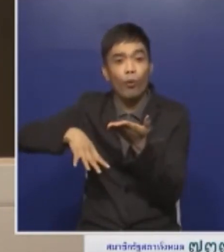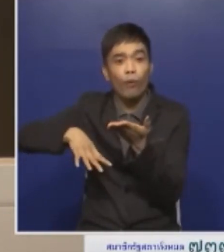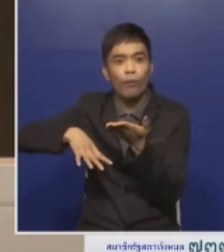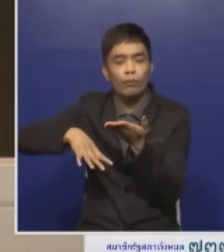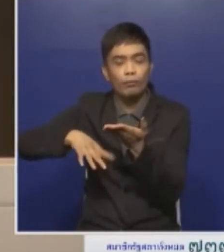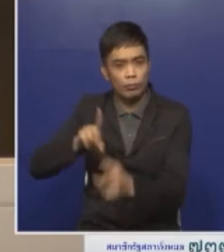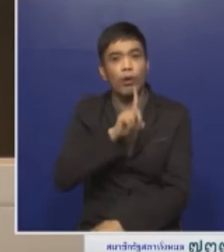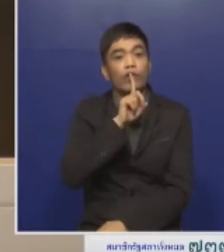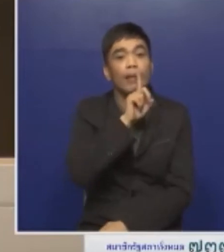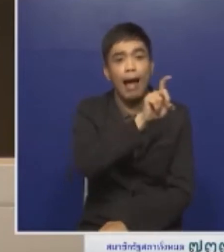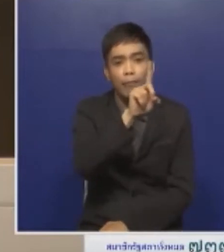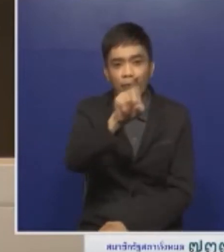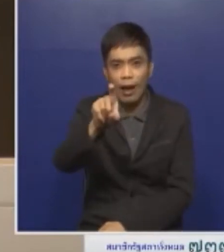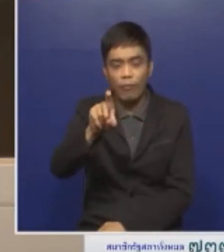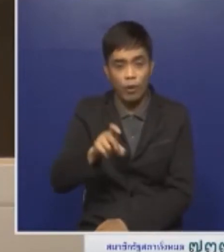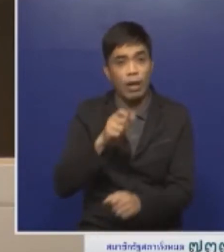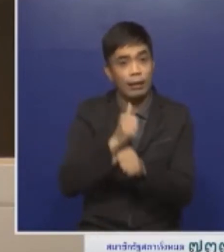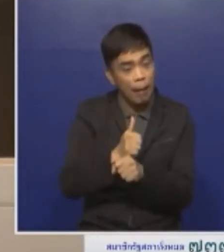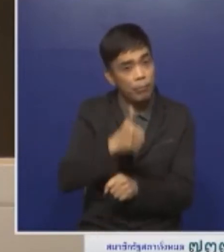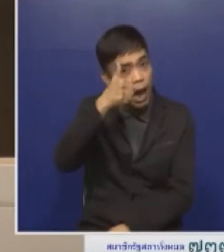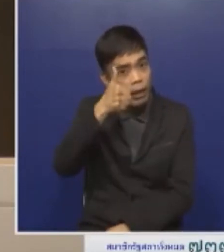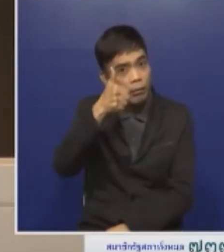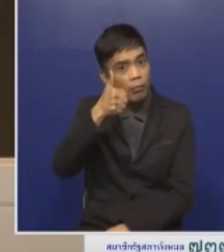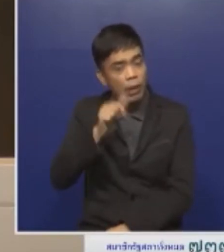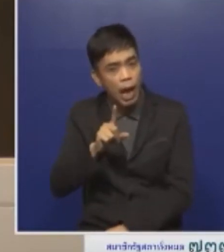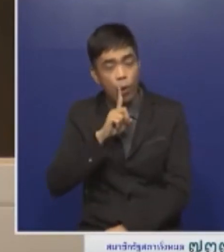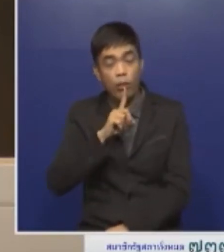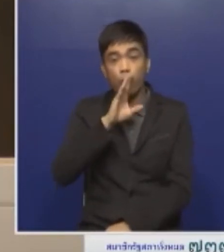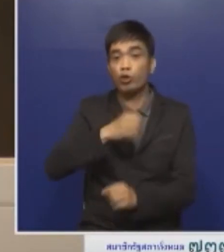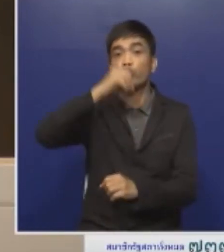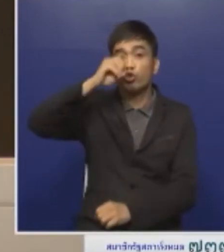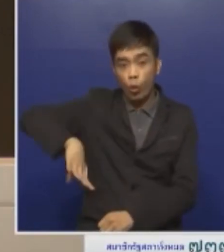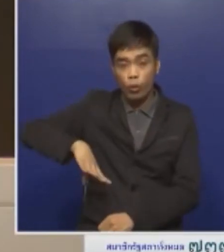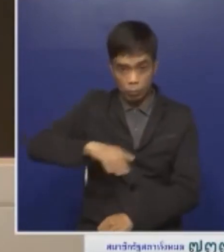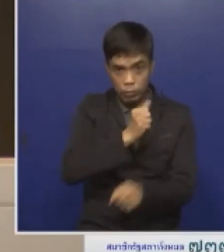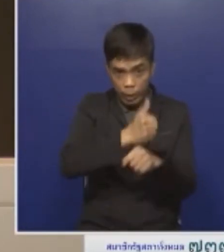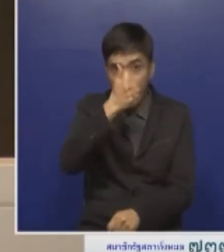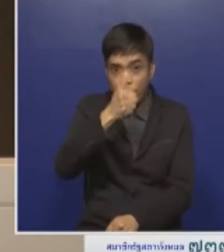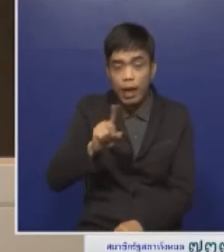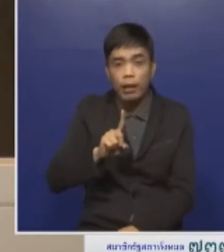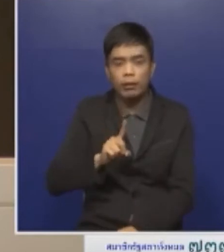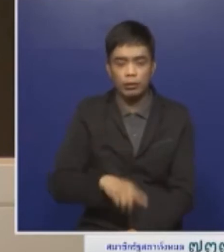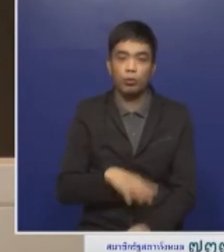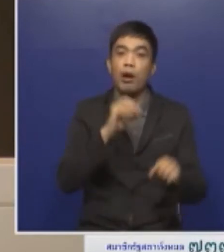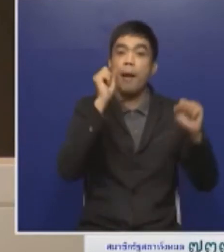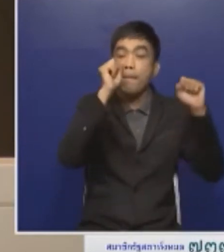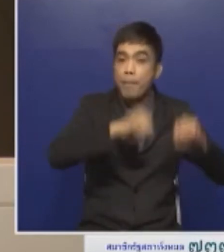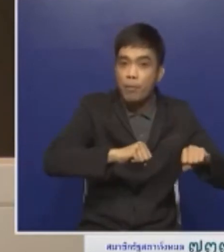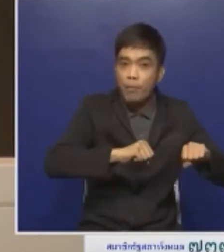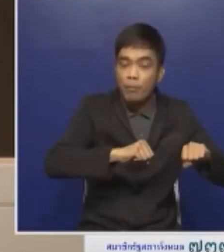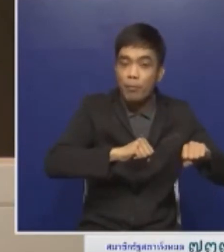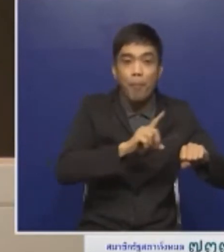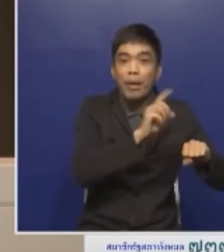พรอพ รได้รือ ที่จะไมใช่วาตกไปถ้าเวลาไมลงมาติยัพอไปได